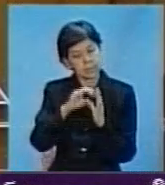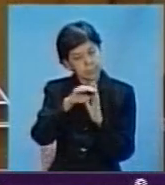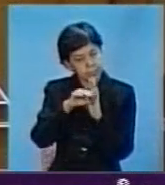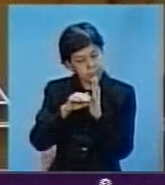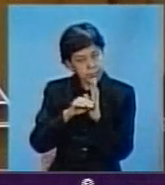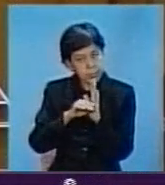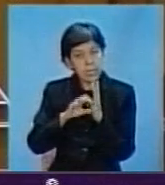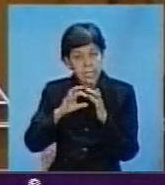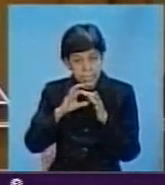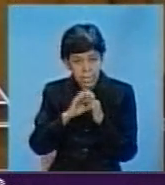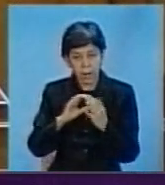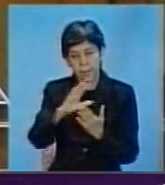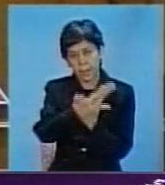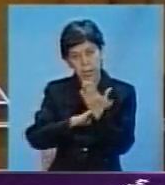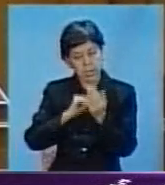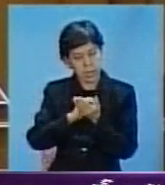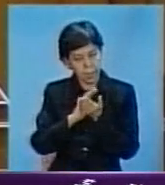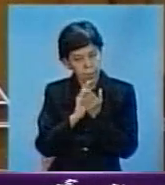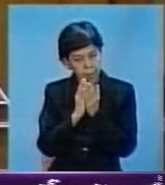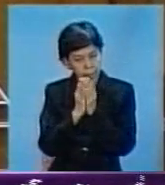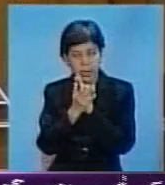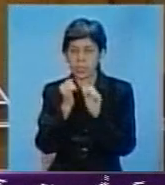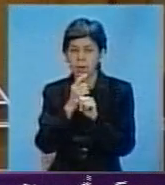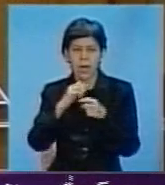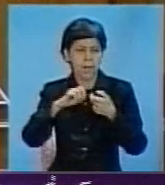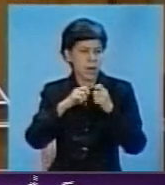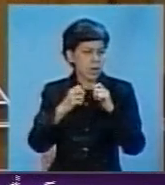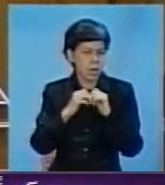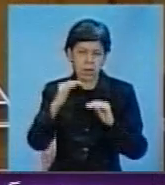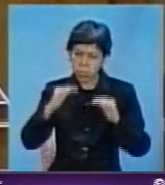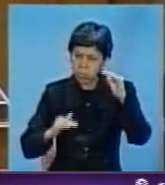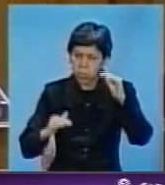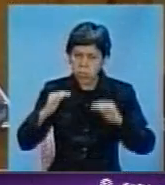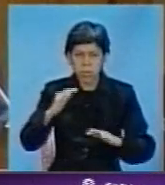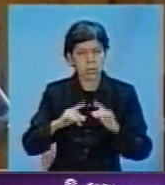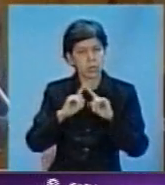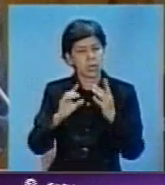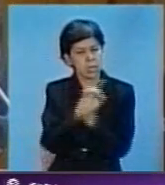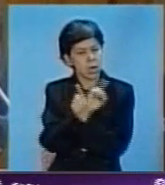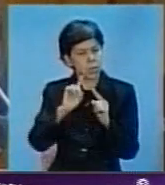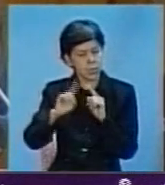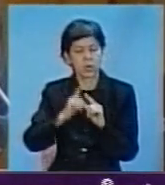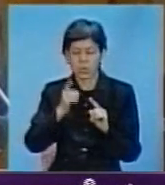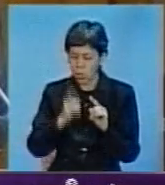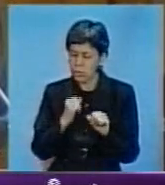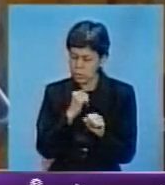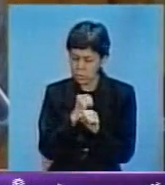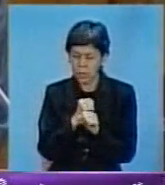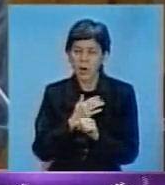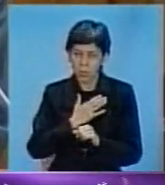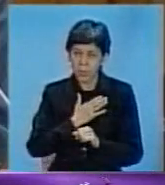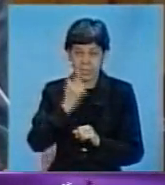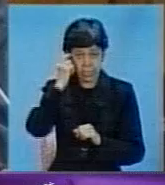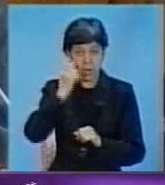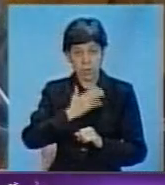ในเรื่องของการฟื้นฟูประเทศปฏิรูปประเทศในเรื่องของปัญหาความเหลื่อมล้ำโครงสร้างของสังคมซึ่งผมยังมี